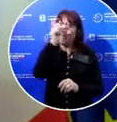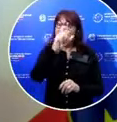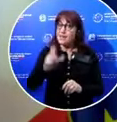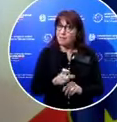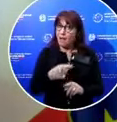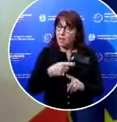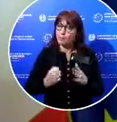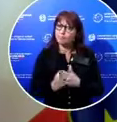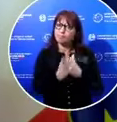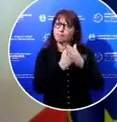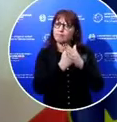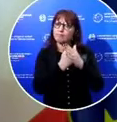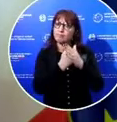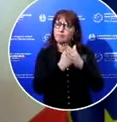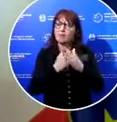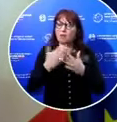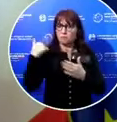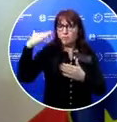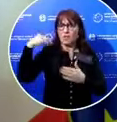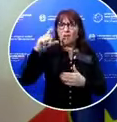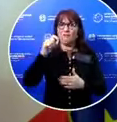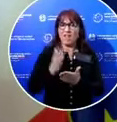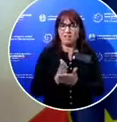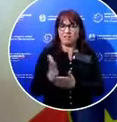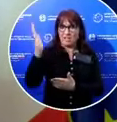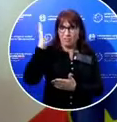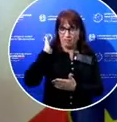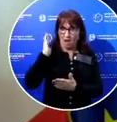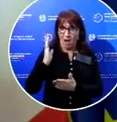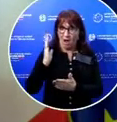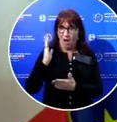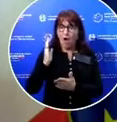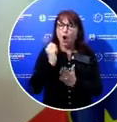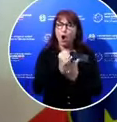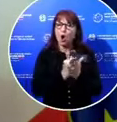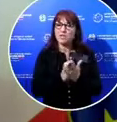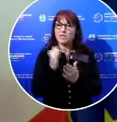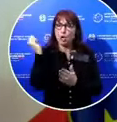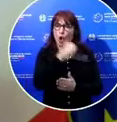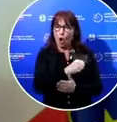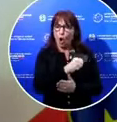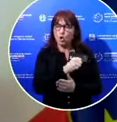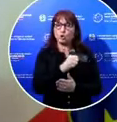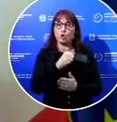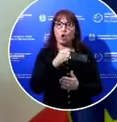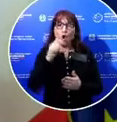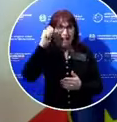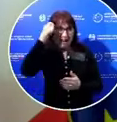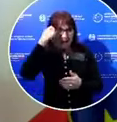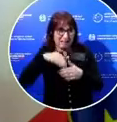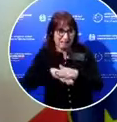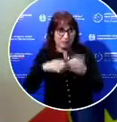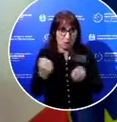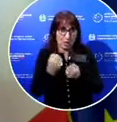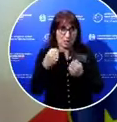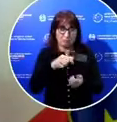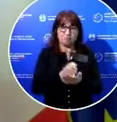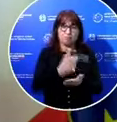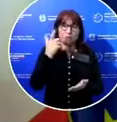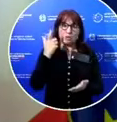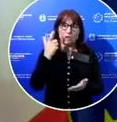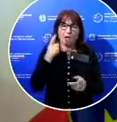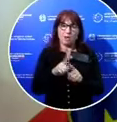ha sostenuto l'adozione oltre 20 anni fa della Convenzione delle Nazioni Unite contro il crimine organizzato, rivelatasi centrale anche